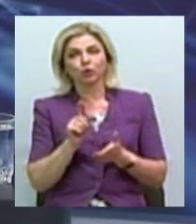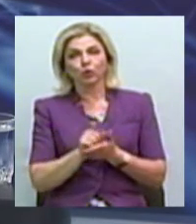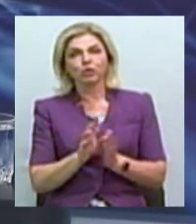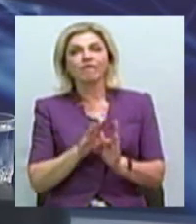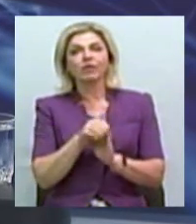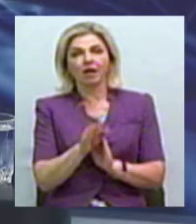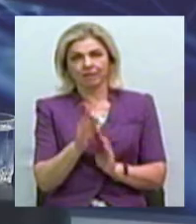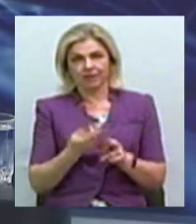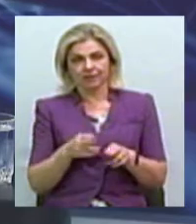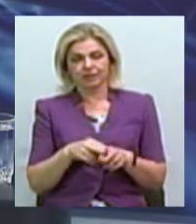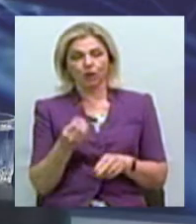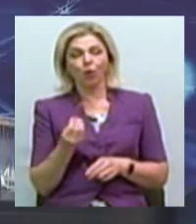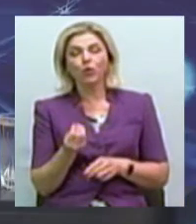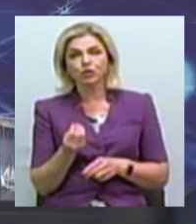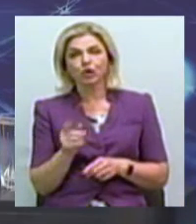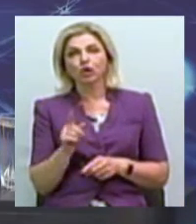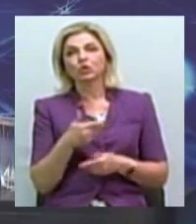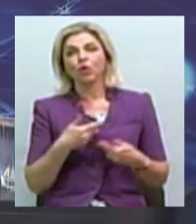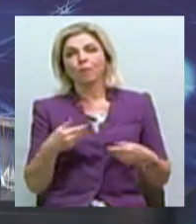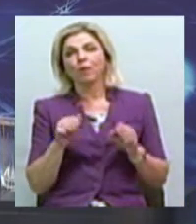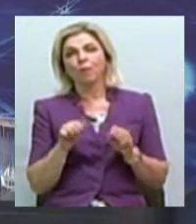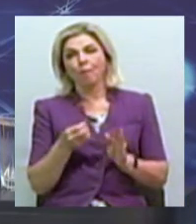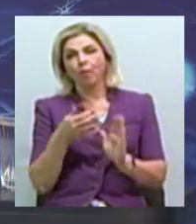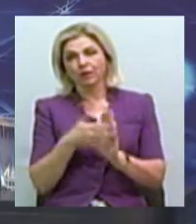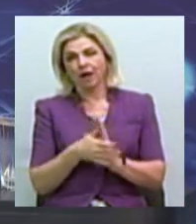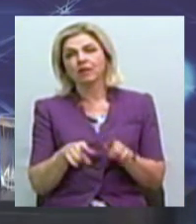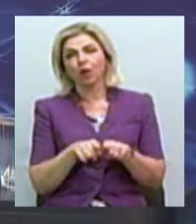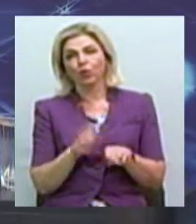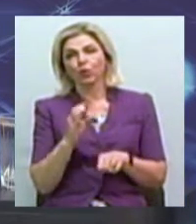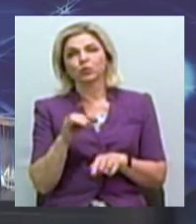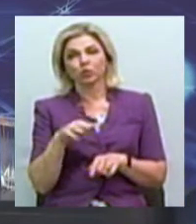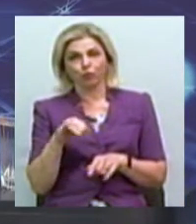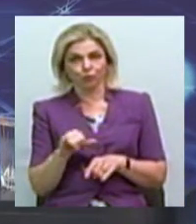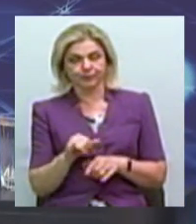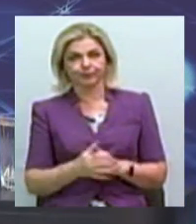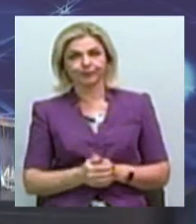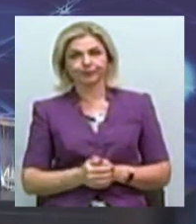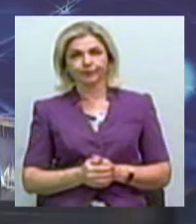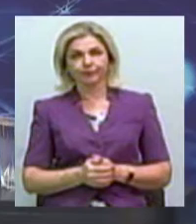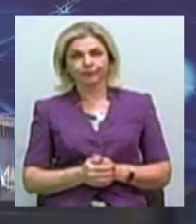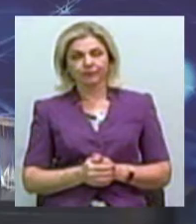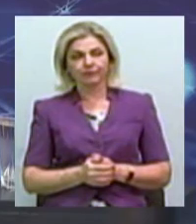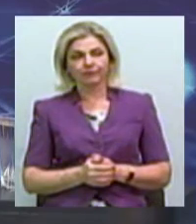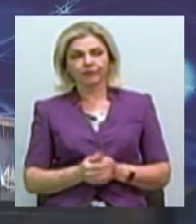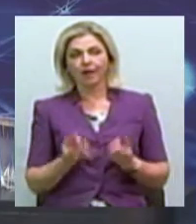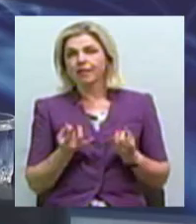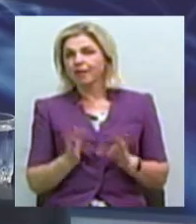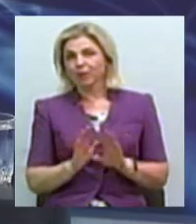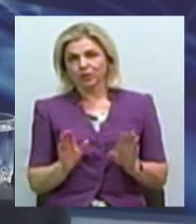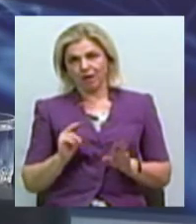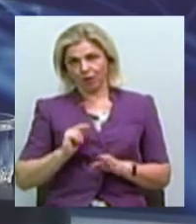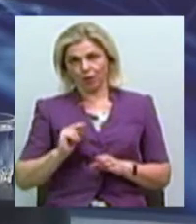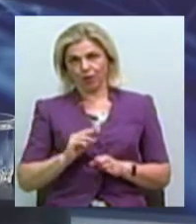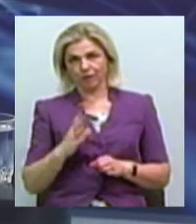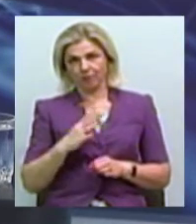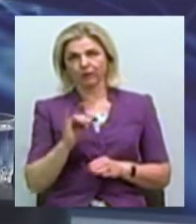кошти. Що ми можемо потратити ось таку суму. Ну, умовно кажучи, потратити, так? Непроста робота. Була у